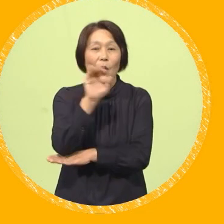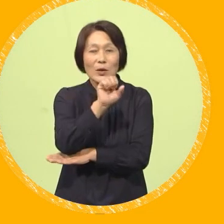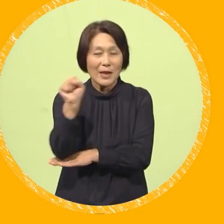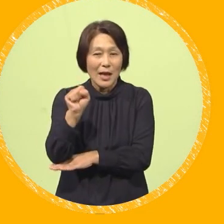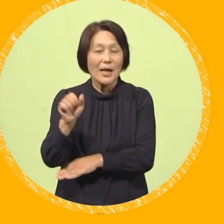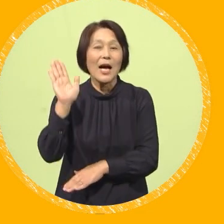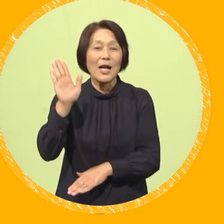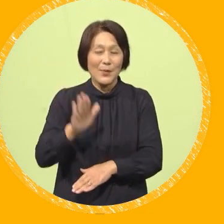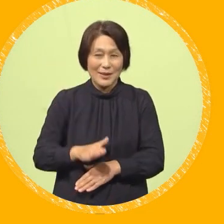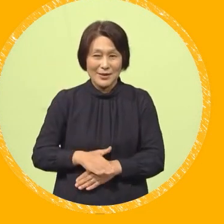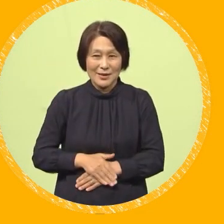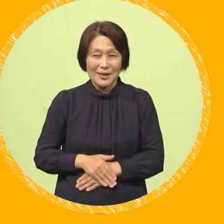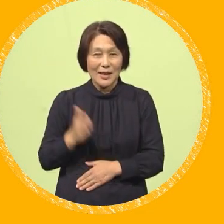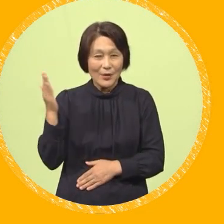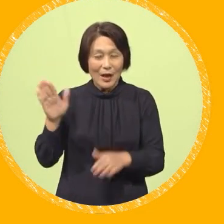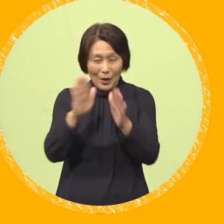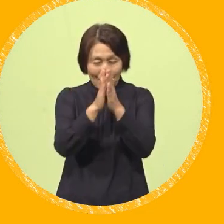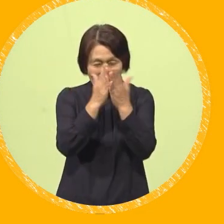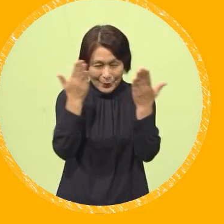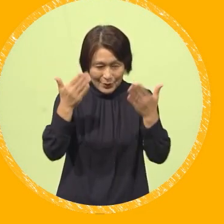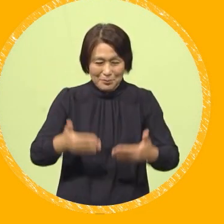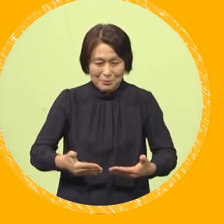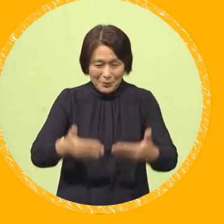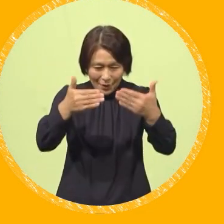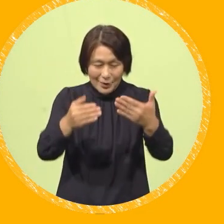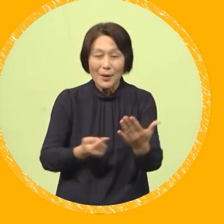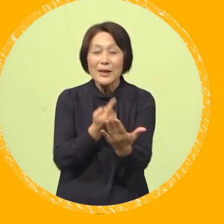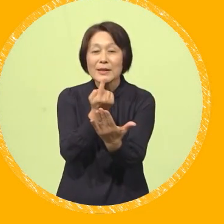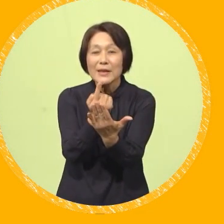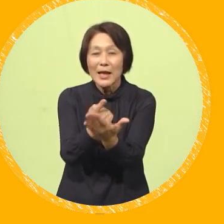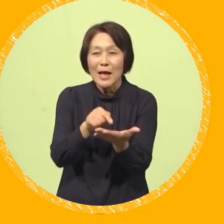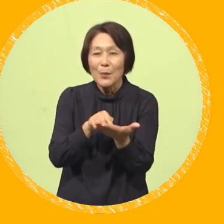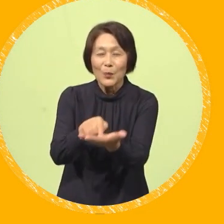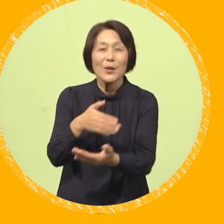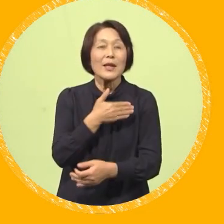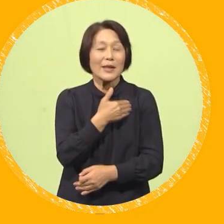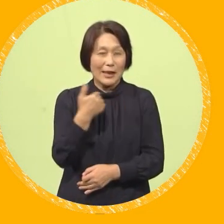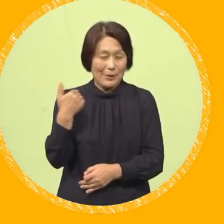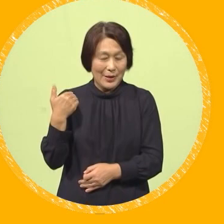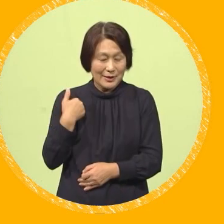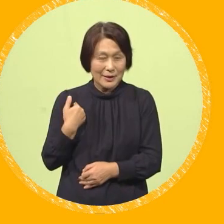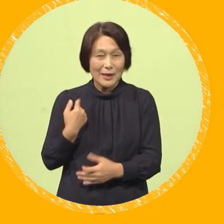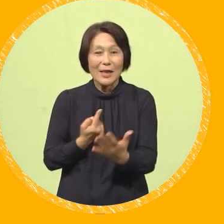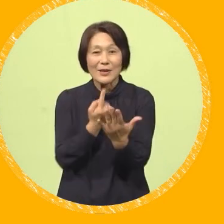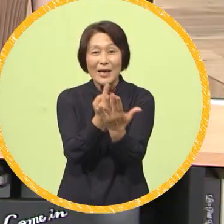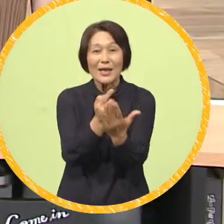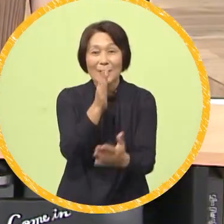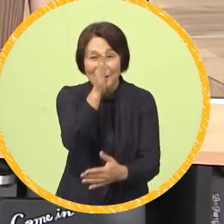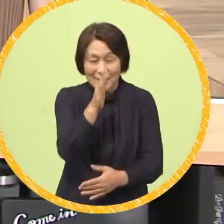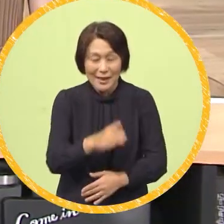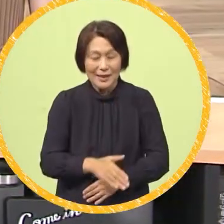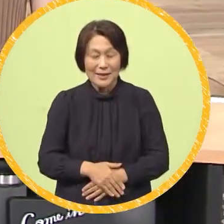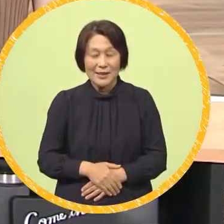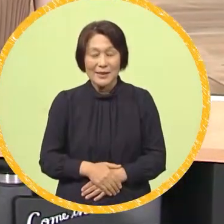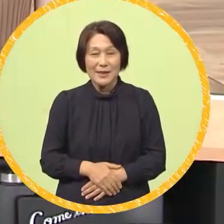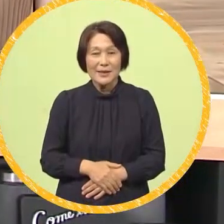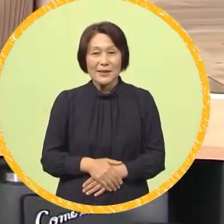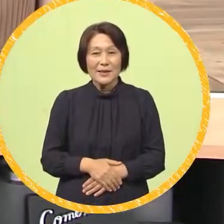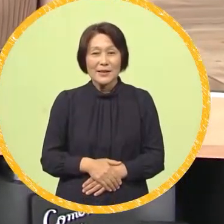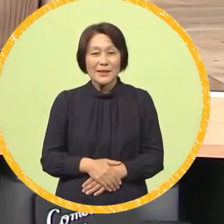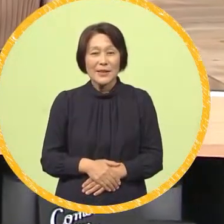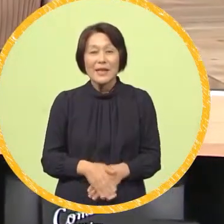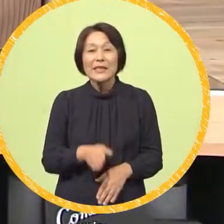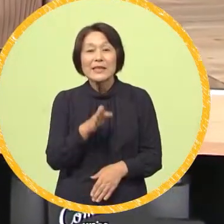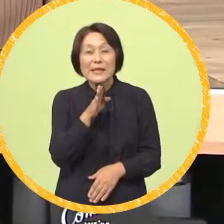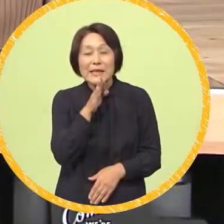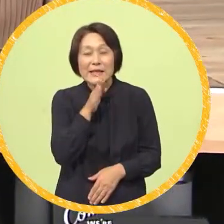。川崎ダルクのフェイスブックページから参加できますので興味のある方はぜひご参加ください。 はい、というわけでここでですね、はい、まあ、実